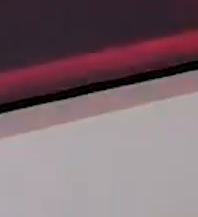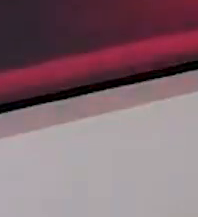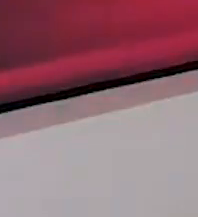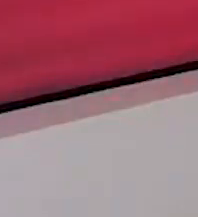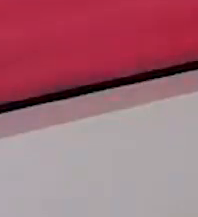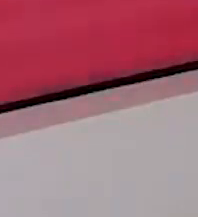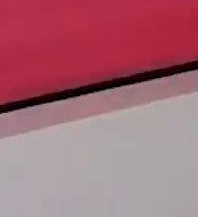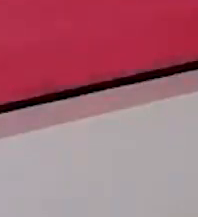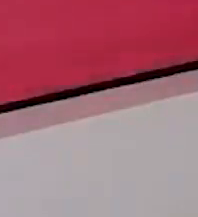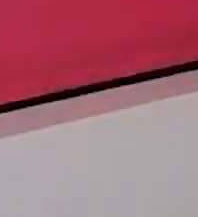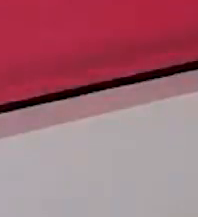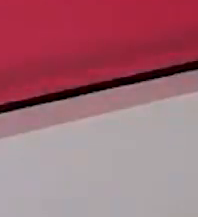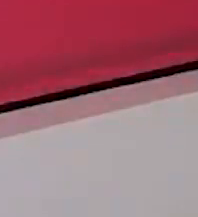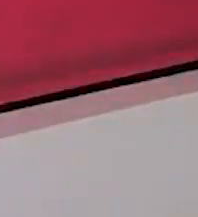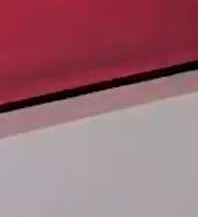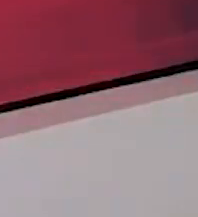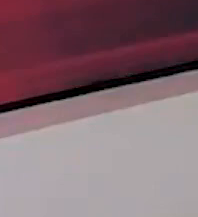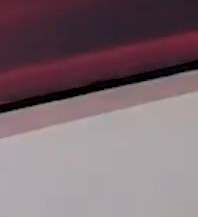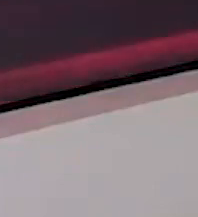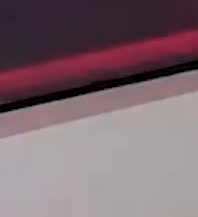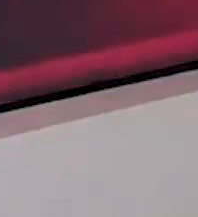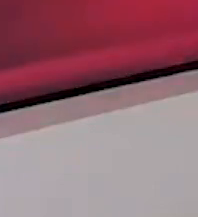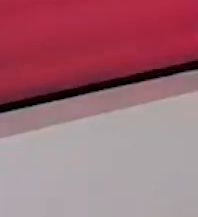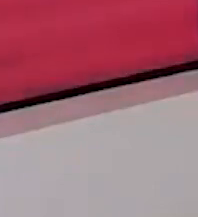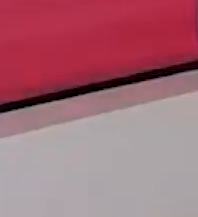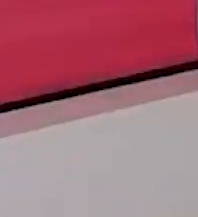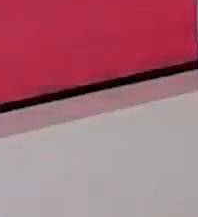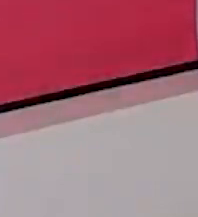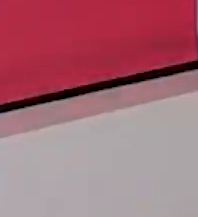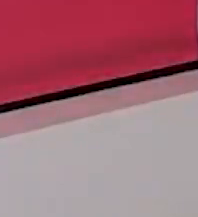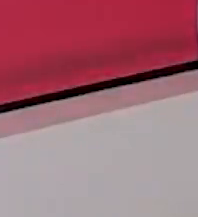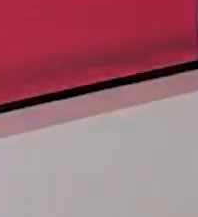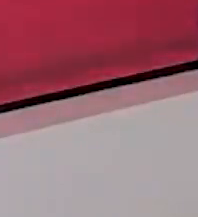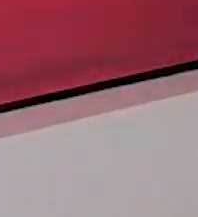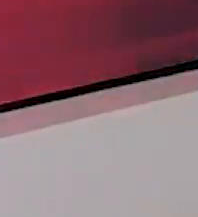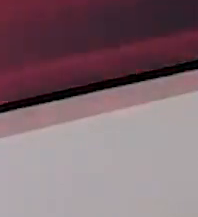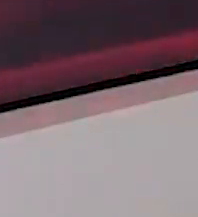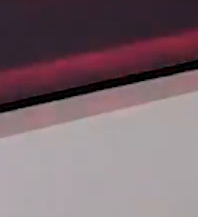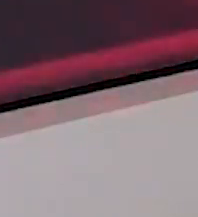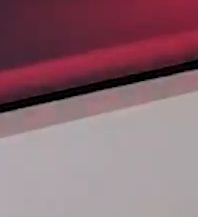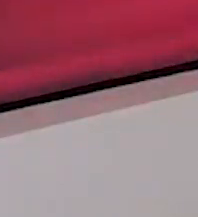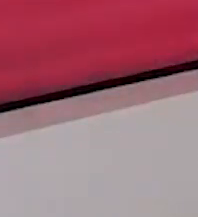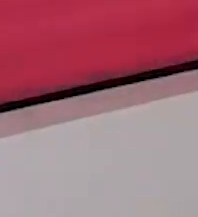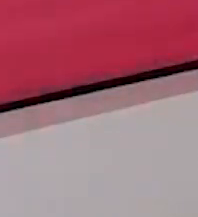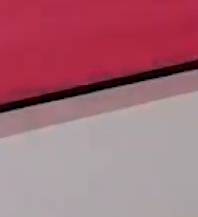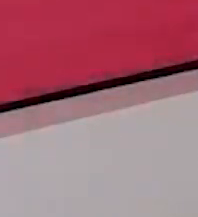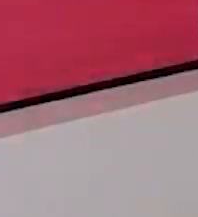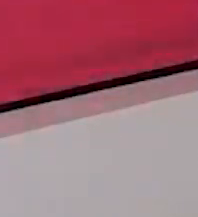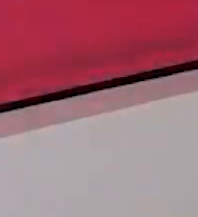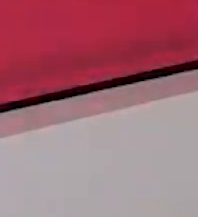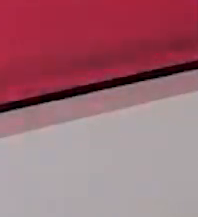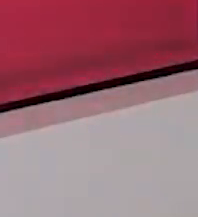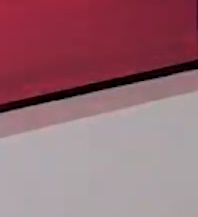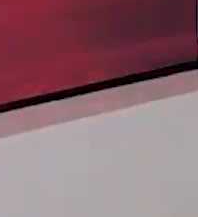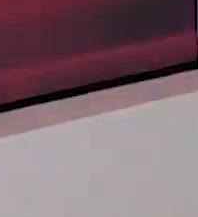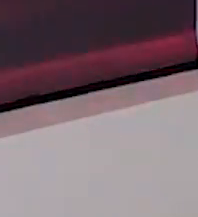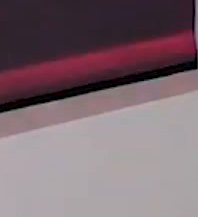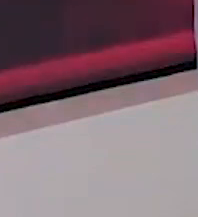Igan, mauna ka sa mga balita. Mag-subscribe sa GMA Integrated News sa YouTube. Sa mga kapuso abroad, subaybayan nyo